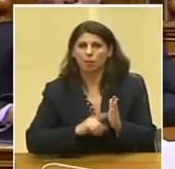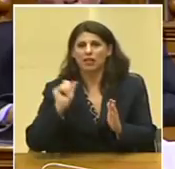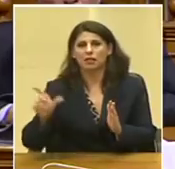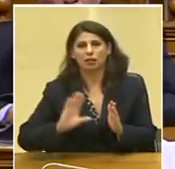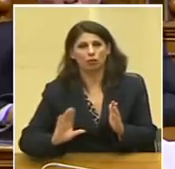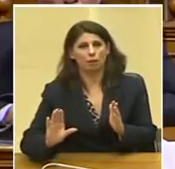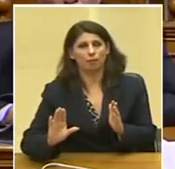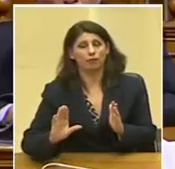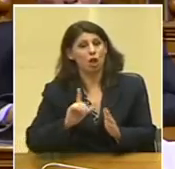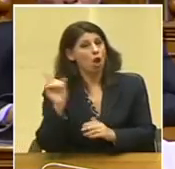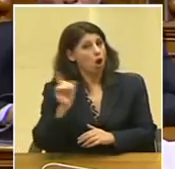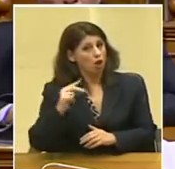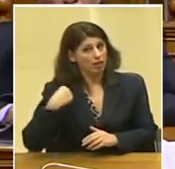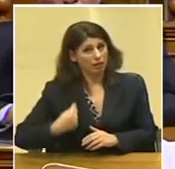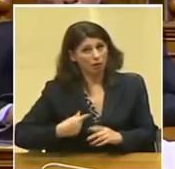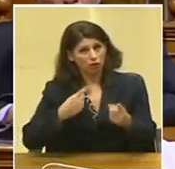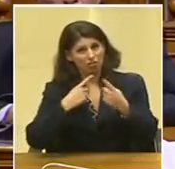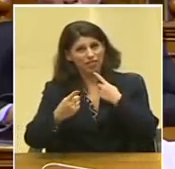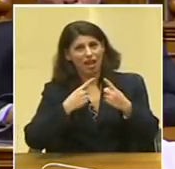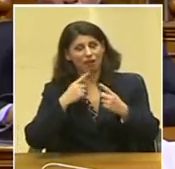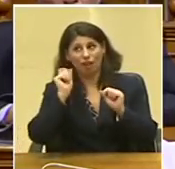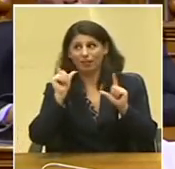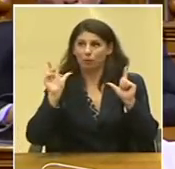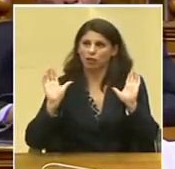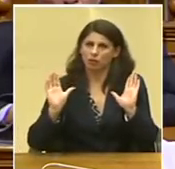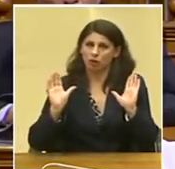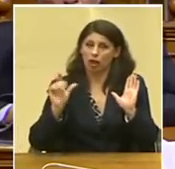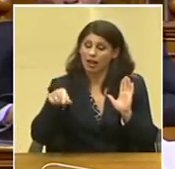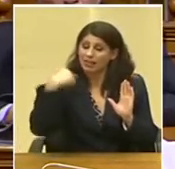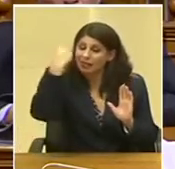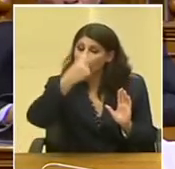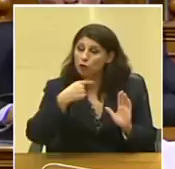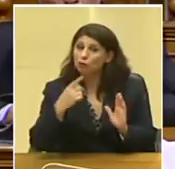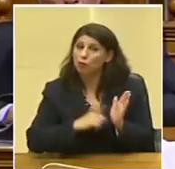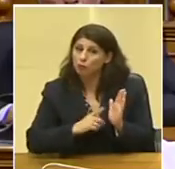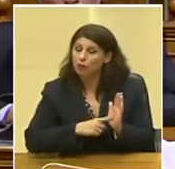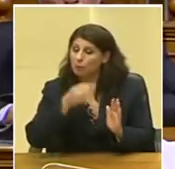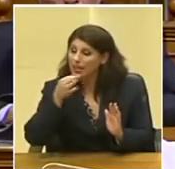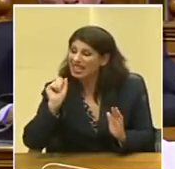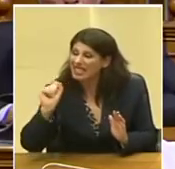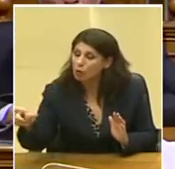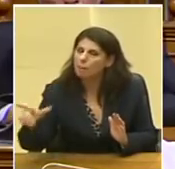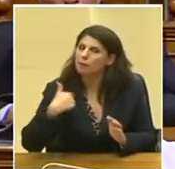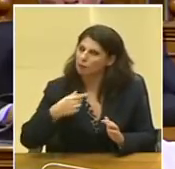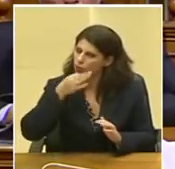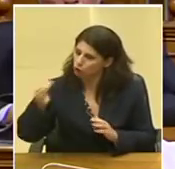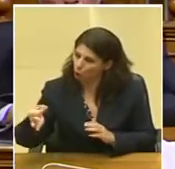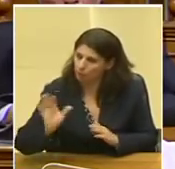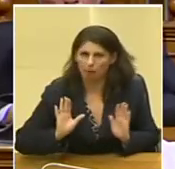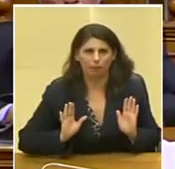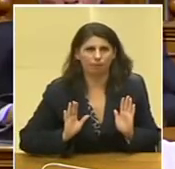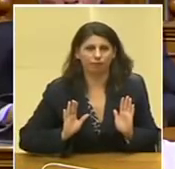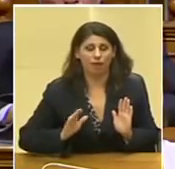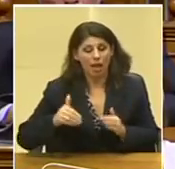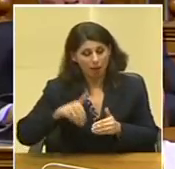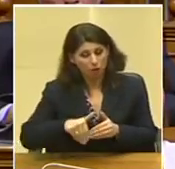Όχι στο δημόσιο διάλογο για εντυπωσιασμό, αλλά εκεί που πρέπει να δοθούν. Από εκεί και πέρα, η θέση